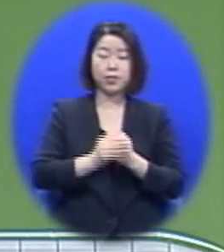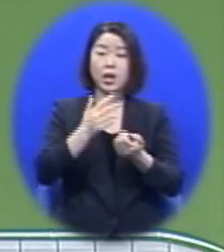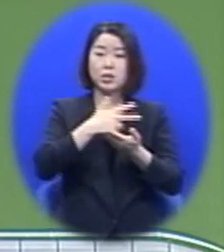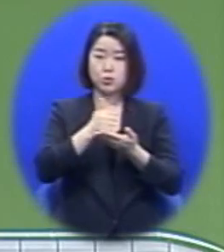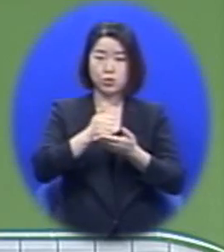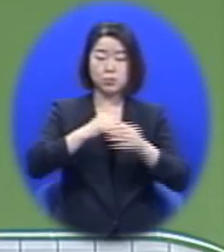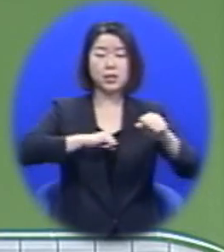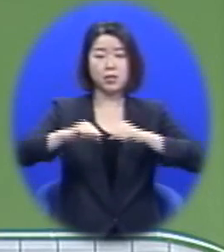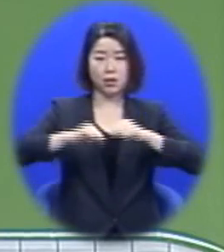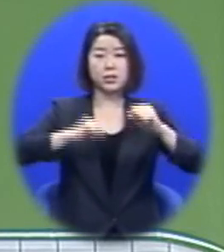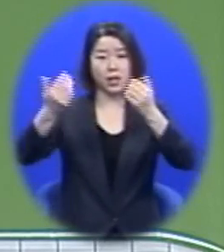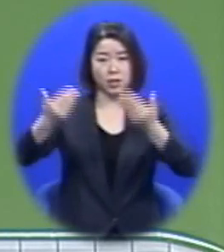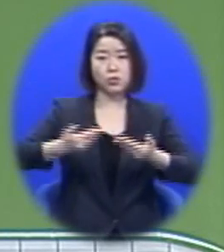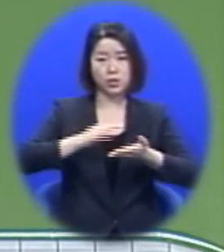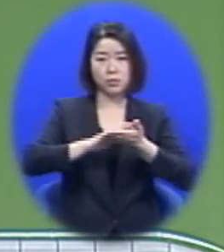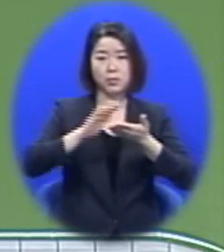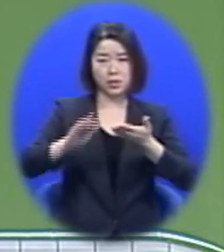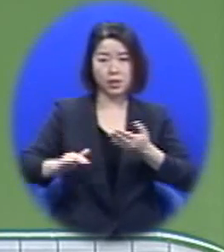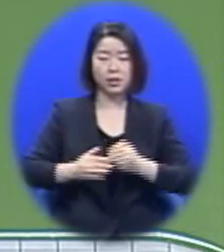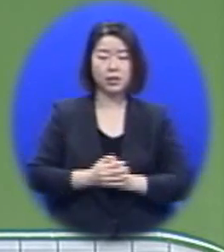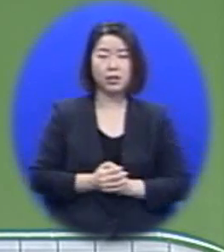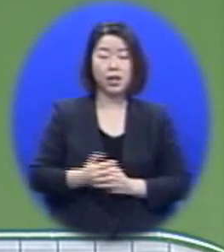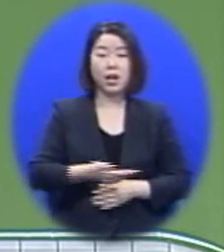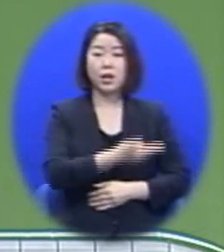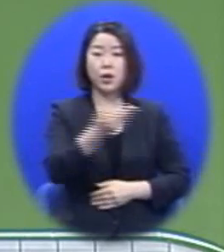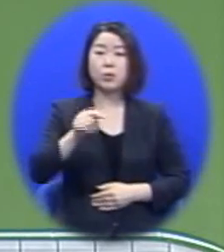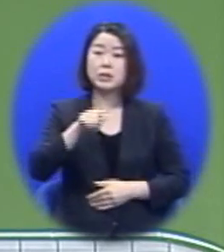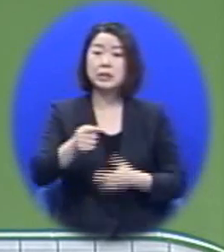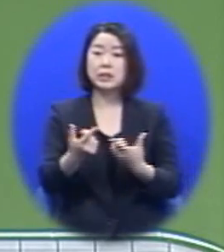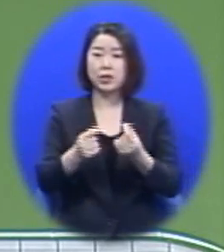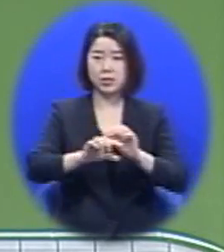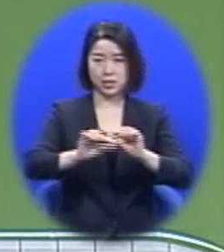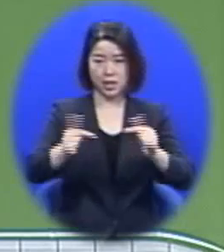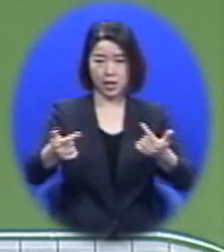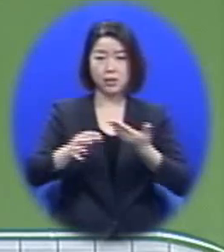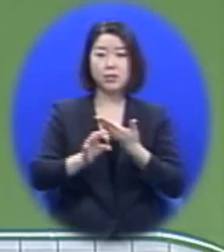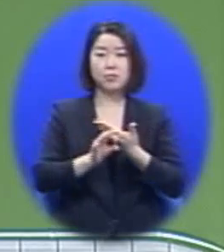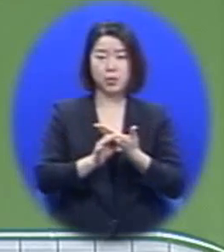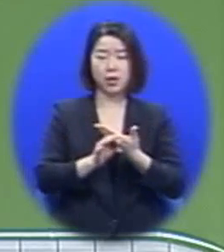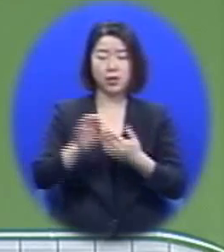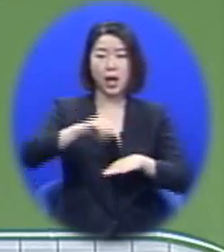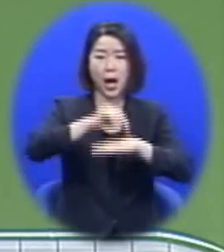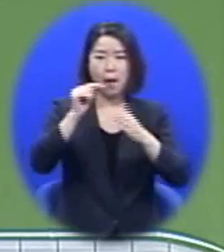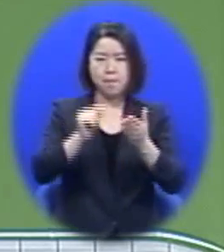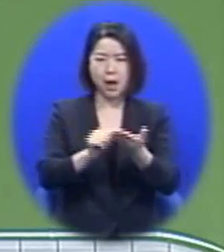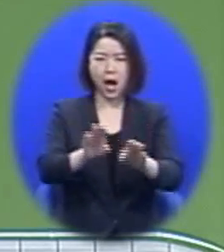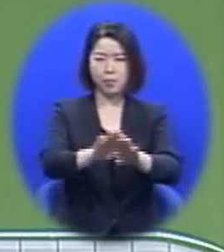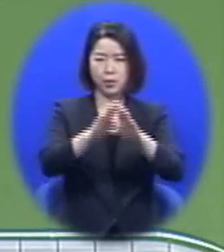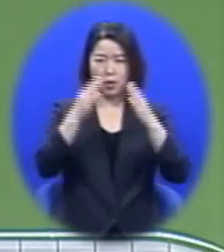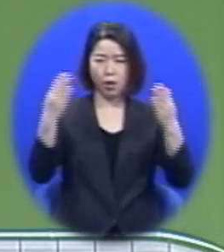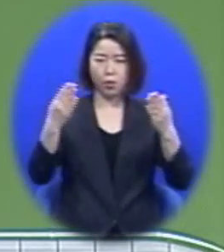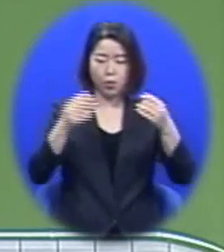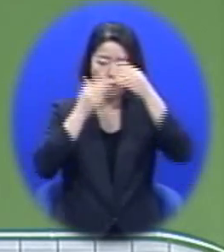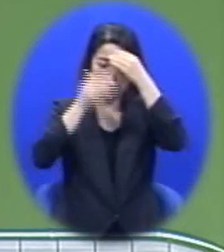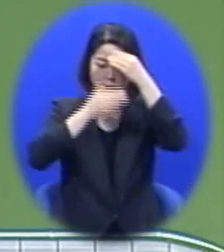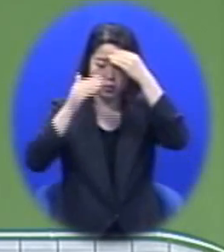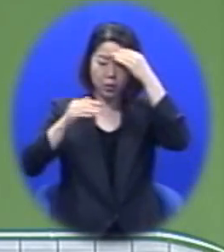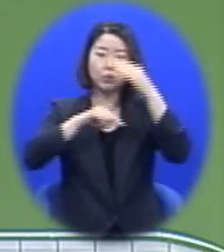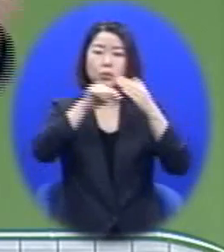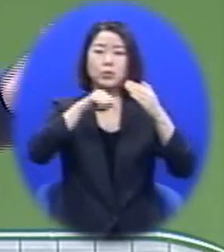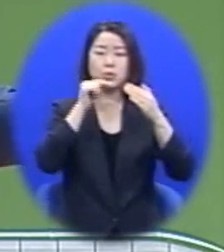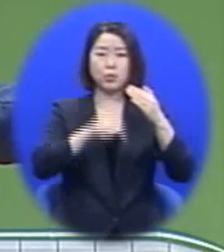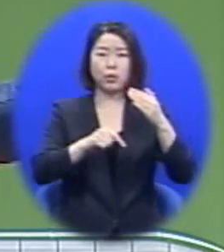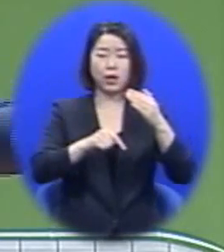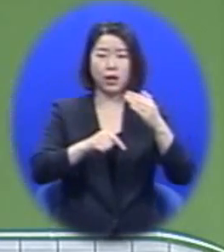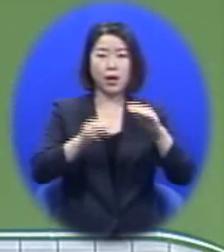주님이 역사하십니다. 여러분, 그렇지 않으면 마음을 열고 성도들 사이에 여러분의